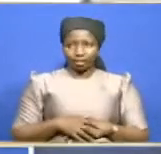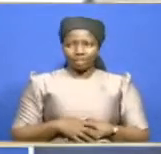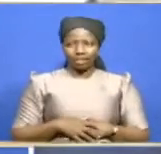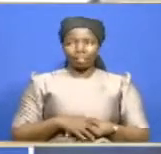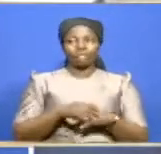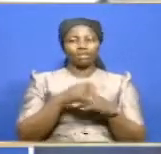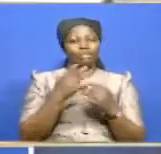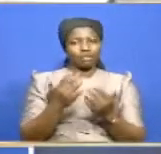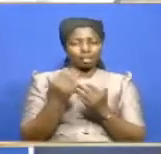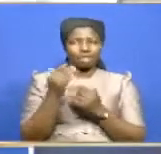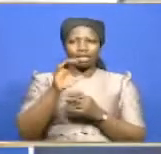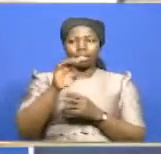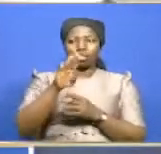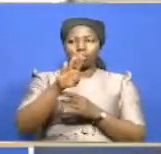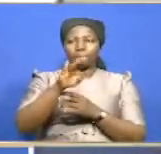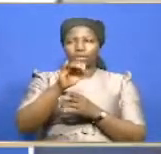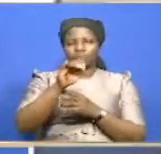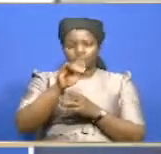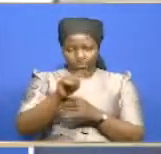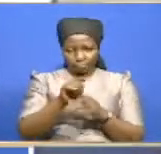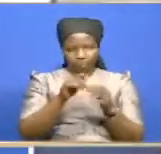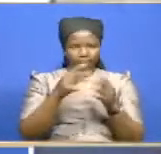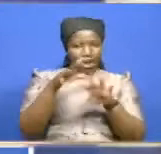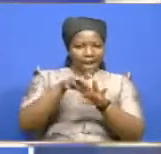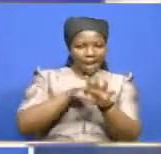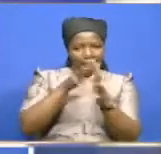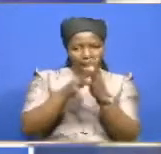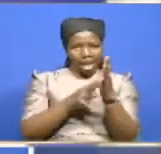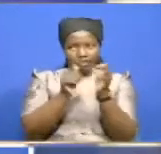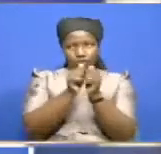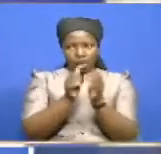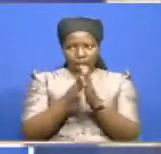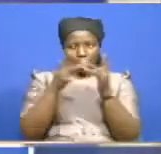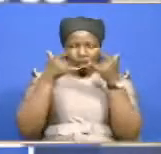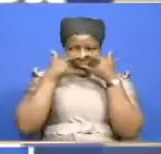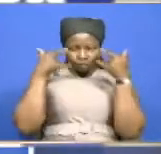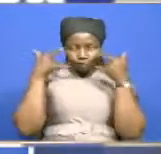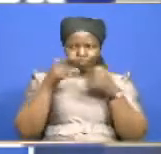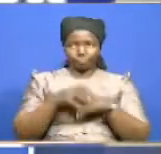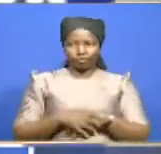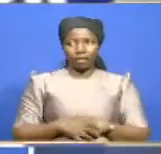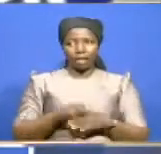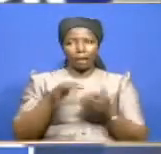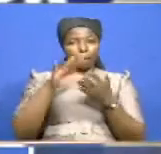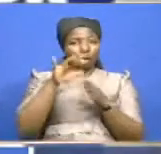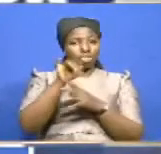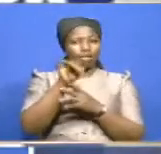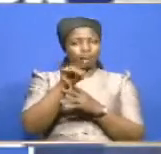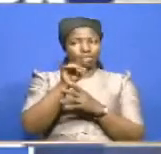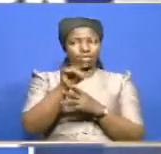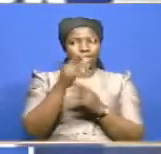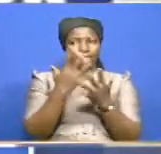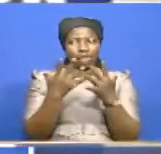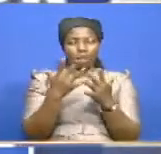muda unaotakikana, glavu na barakoa. Furthermore, this equipment will help us